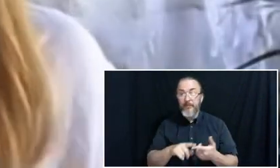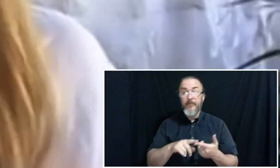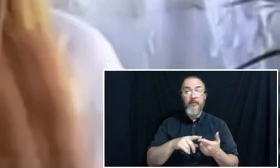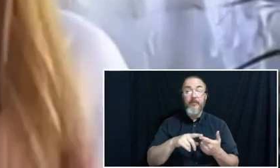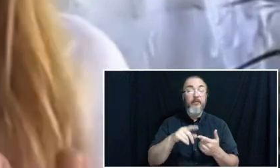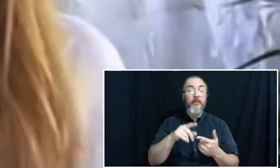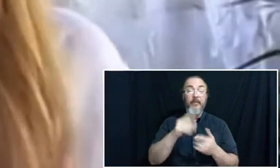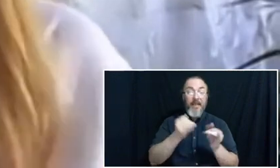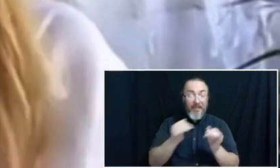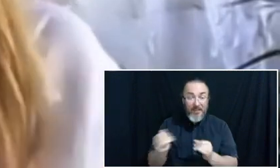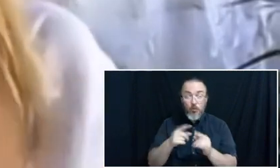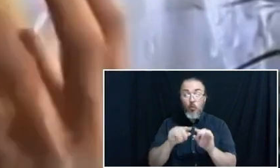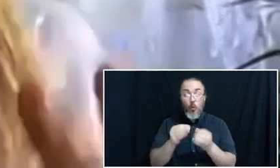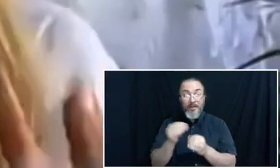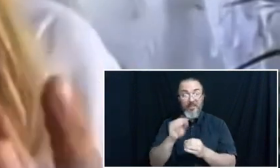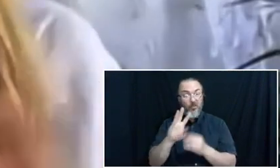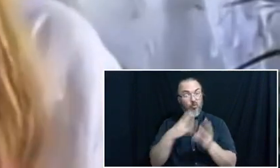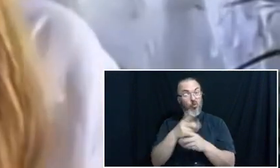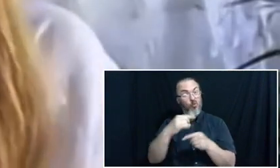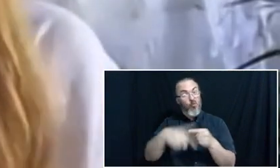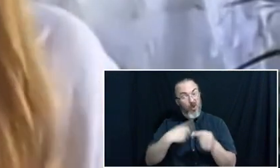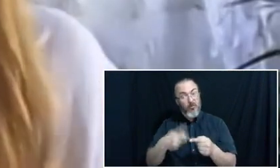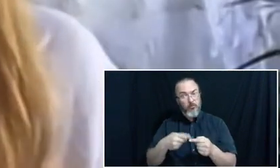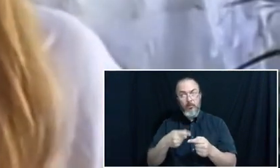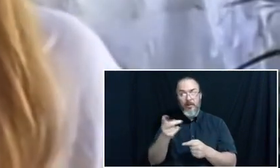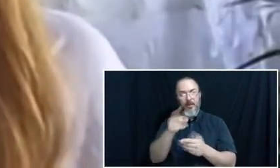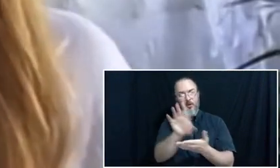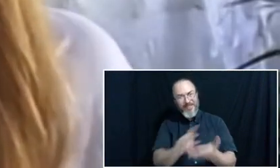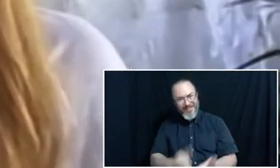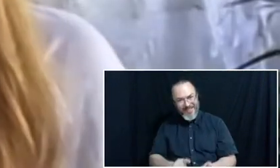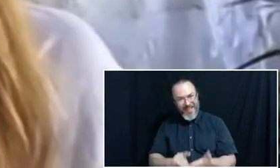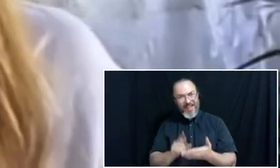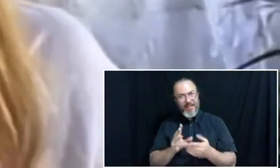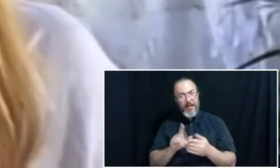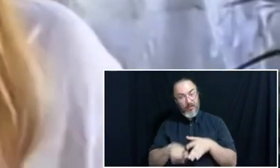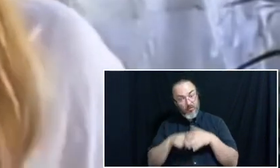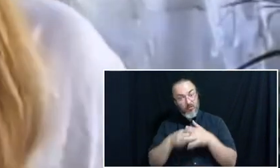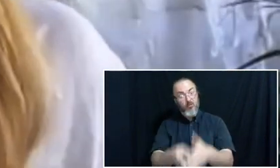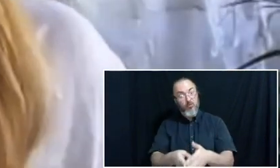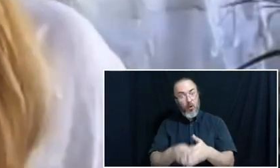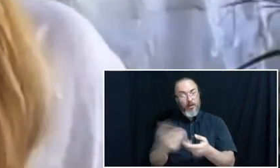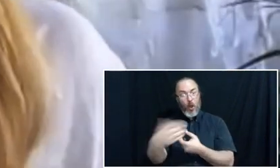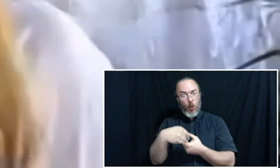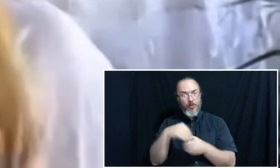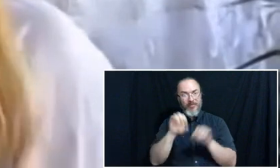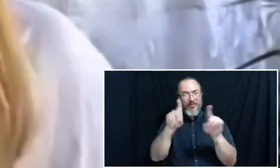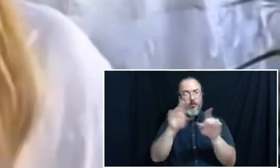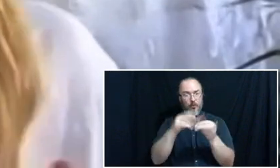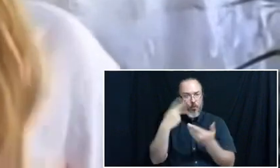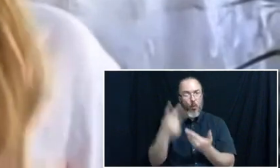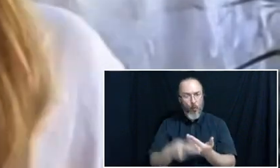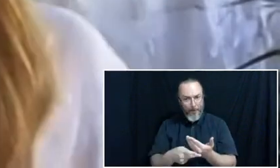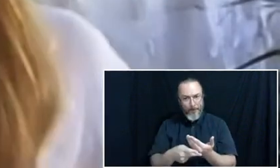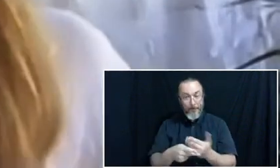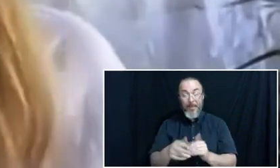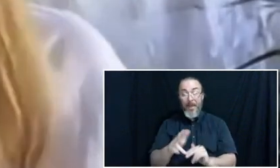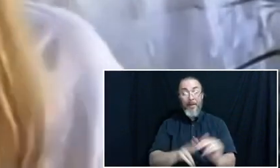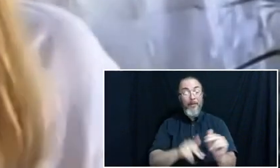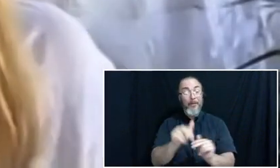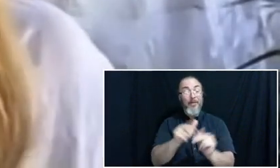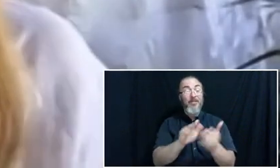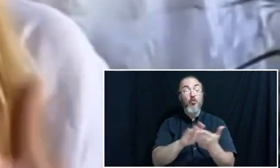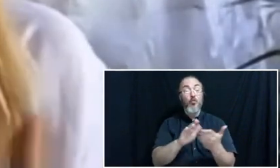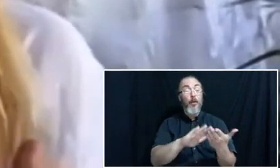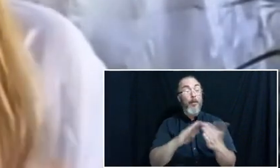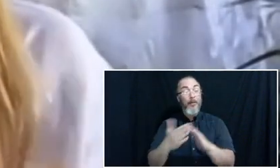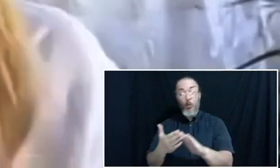entier travaillent avec les communautés et les gouvernements pour élaborer et mettre en œuvre des programmes d'éducation inclusive en mettant en place des